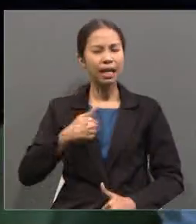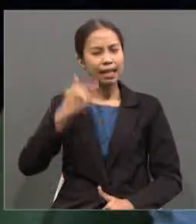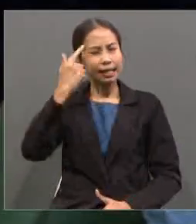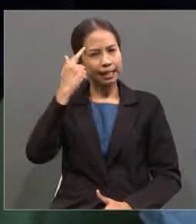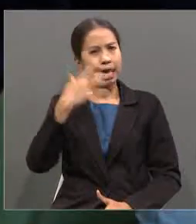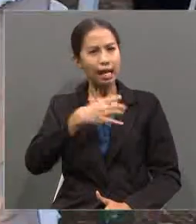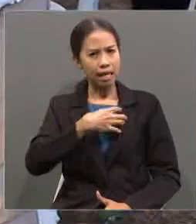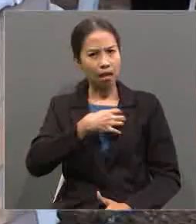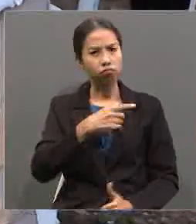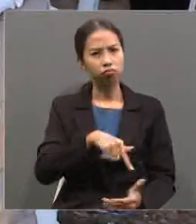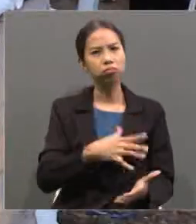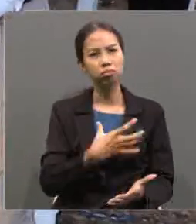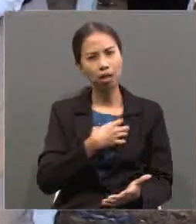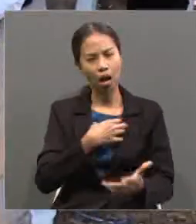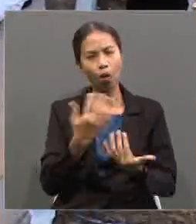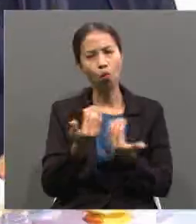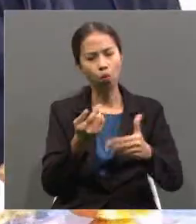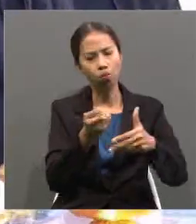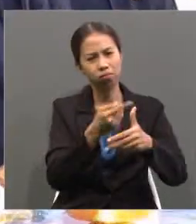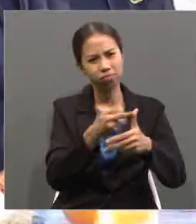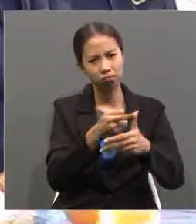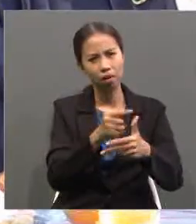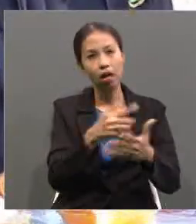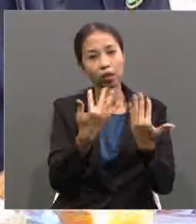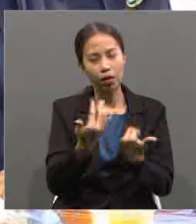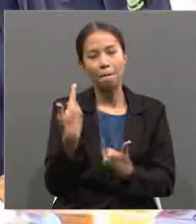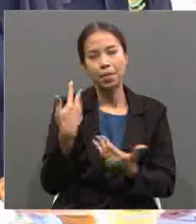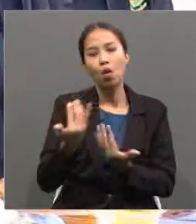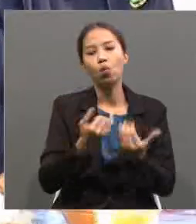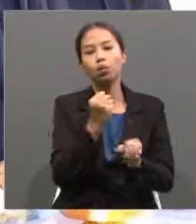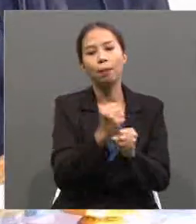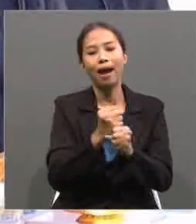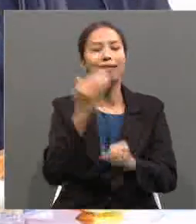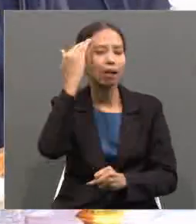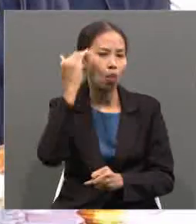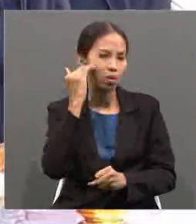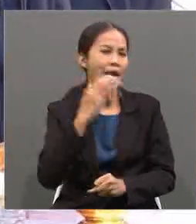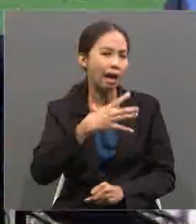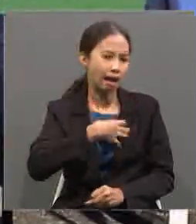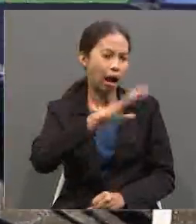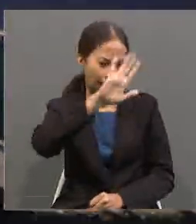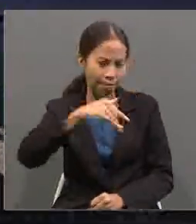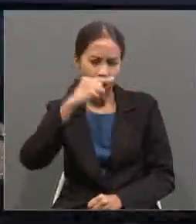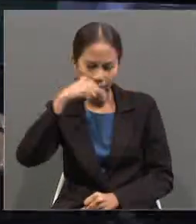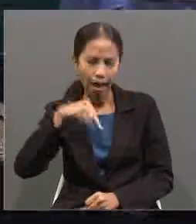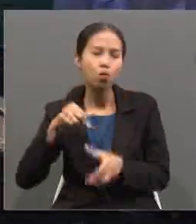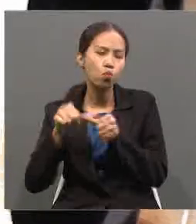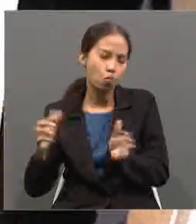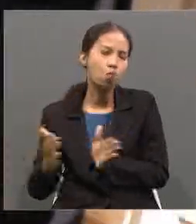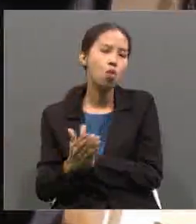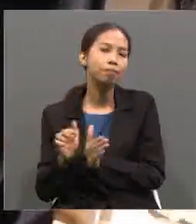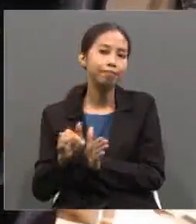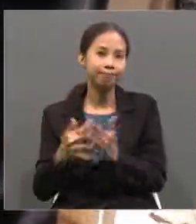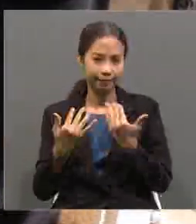บ้านเราดีกว่ามาอยู่เป็นเพื่อนกันคือลูกชายที่ยังเหลืออยู่ที่เกาหลีใต้นะครับก็ขอแสดงความเสียใจกับครอบครัวด้วยครับส่วนที่